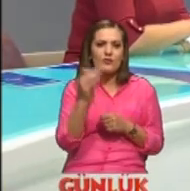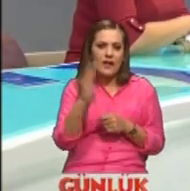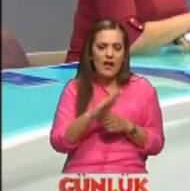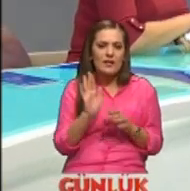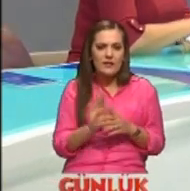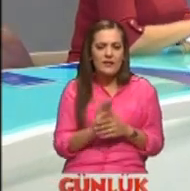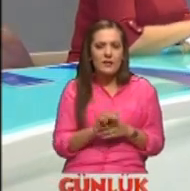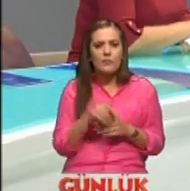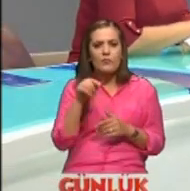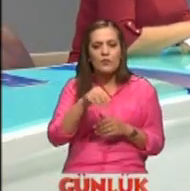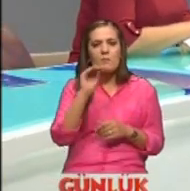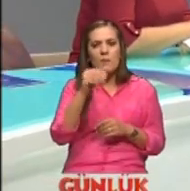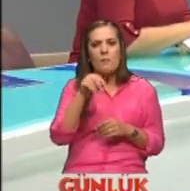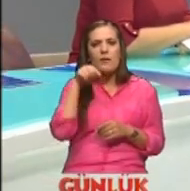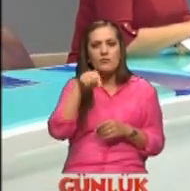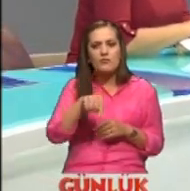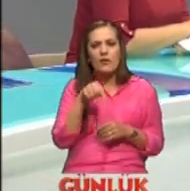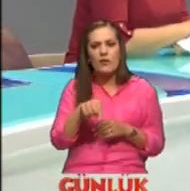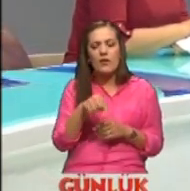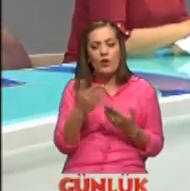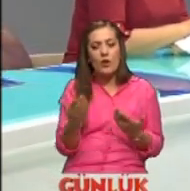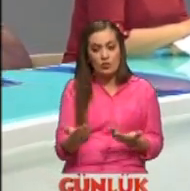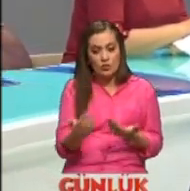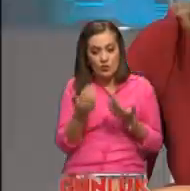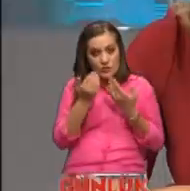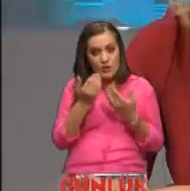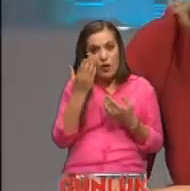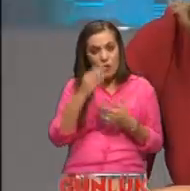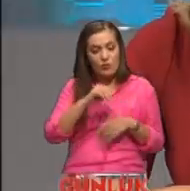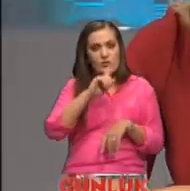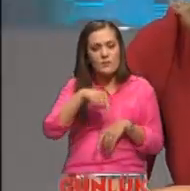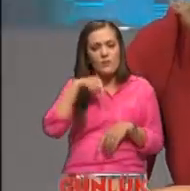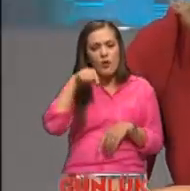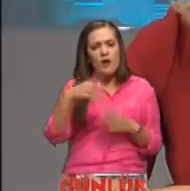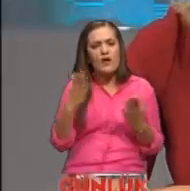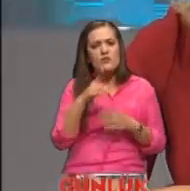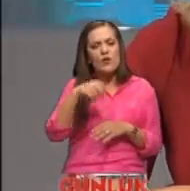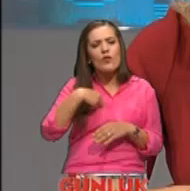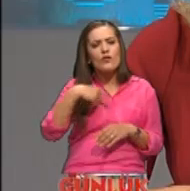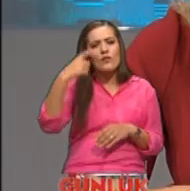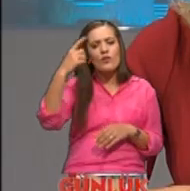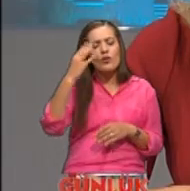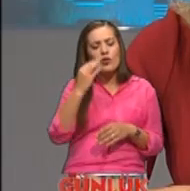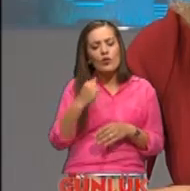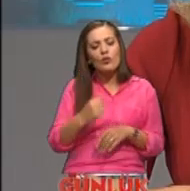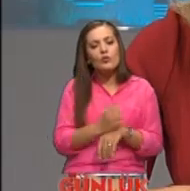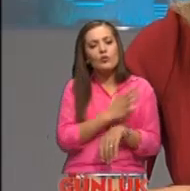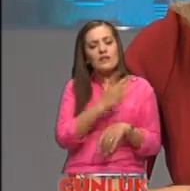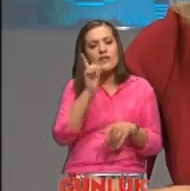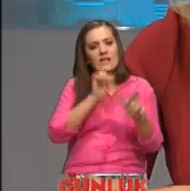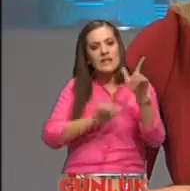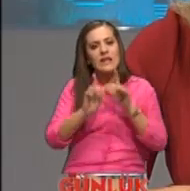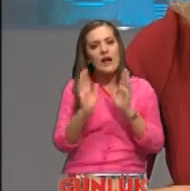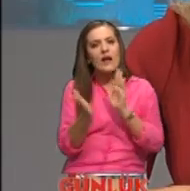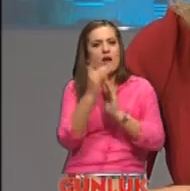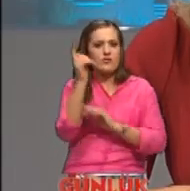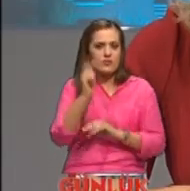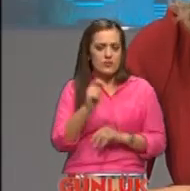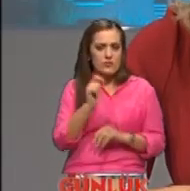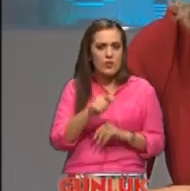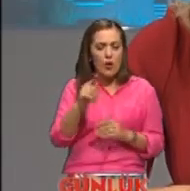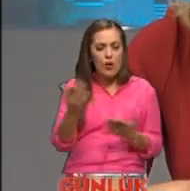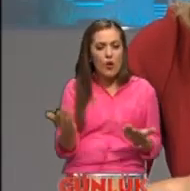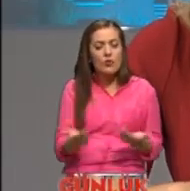Tabii. Burada bebek şöyle kucağınıza aldığınız zaman o aslında onun duygusal ihtiyacını karşılıyorsunuz.